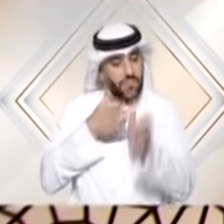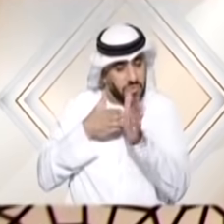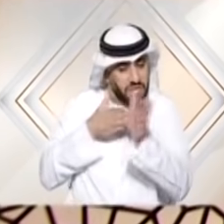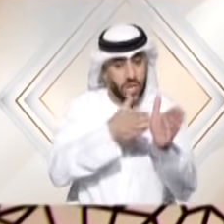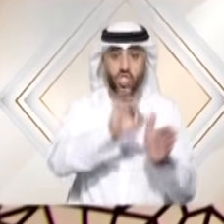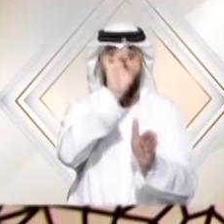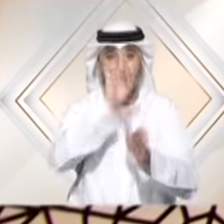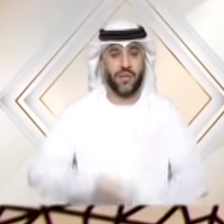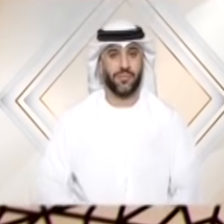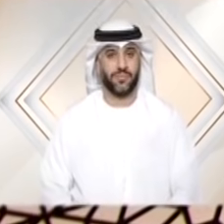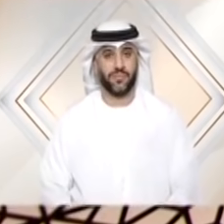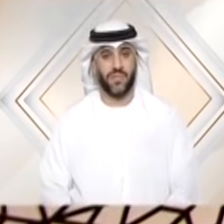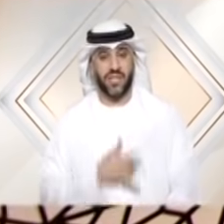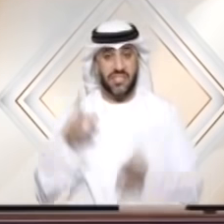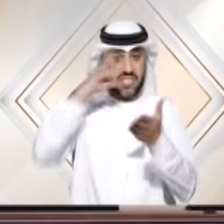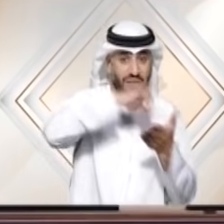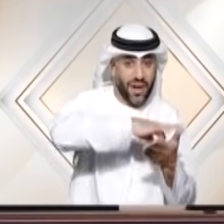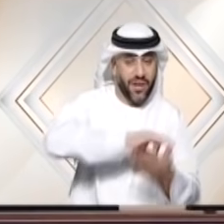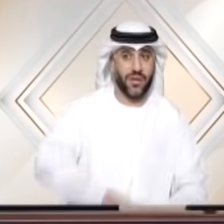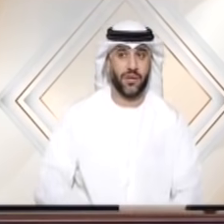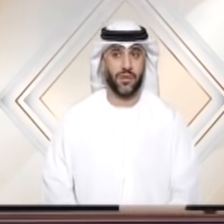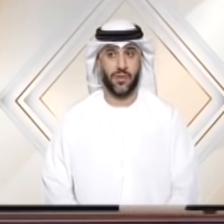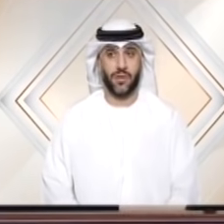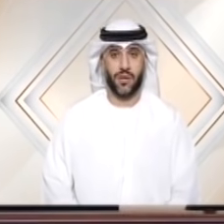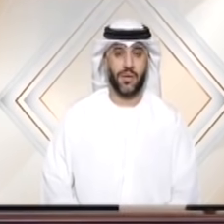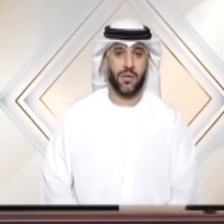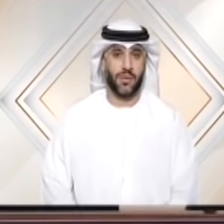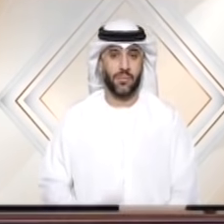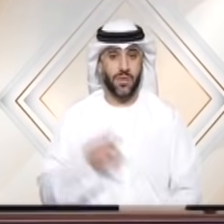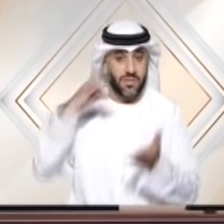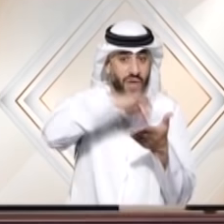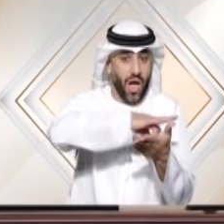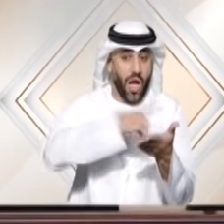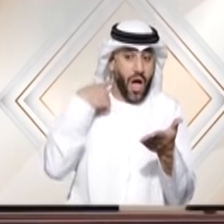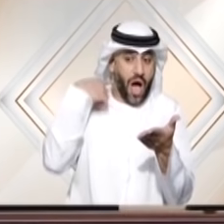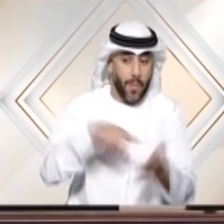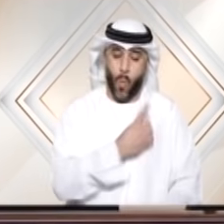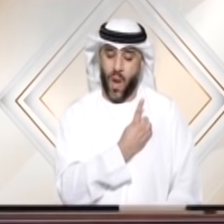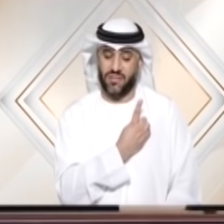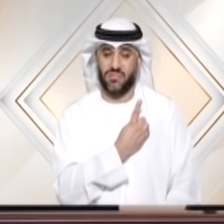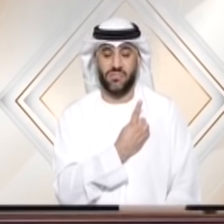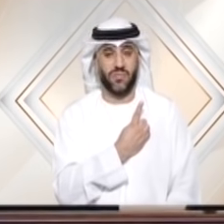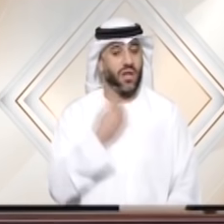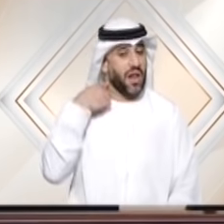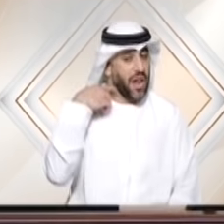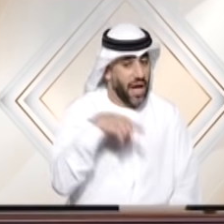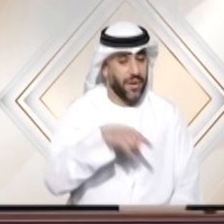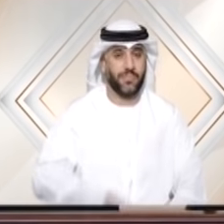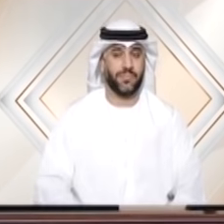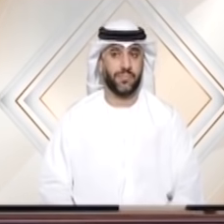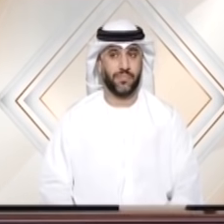ويصلحك، لكن يقول لك سفر بدون محرم، عائشه تقول ليست كل النساء لديهن محرم. عائشه برا حرام لحالك. اختي المهم حتى اجاوب على